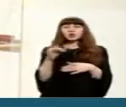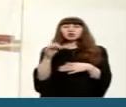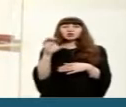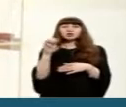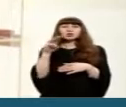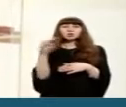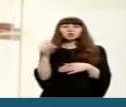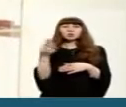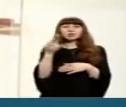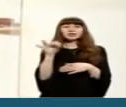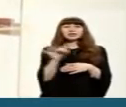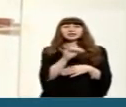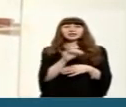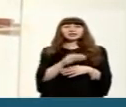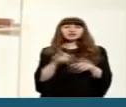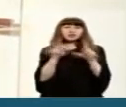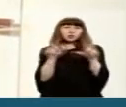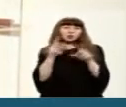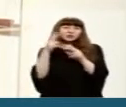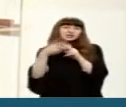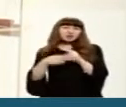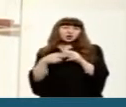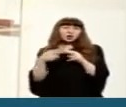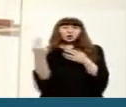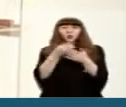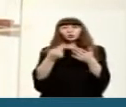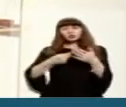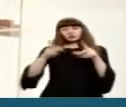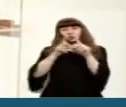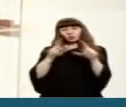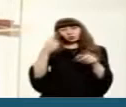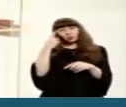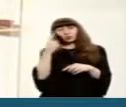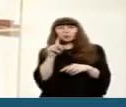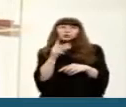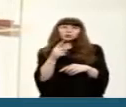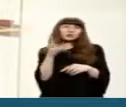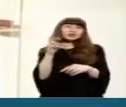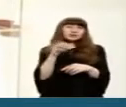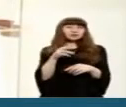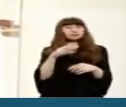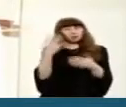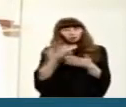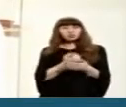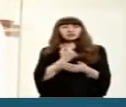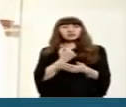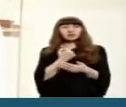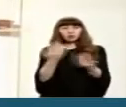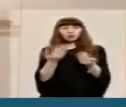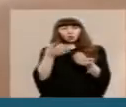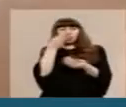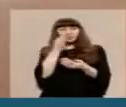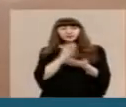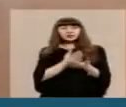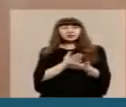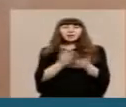думаю, ну, в школьное время закончила художественную школу. Думаю, почему бы и нет, должно получиться. Какой-то опыт